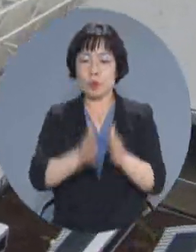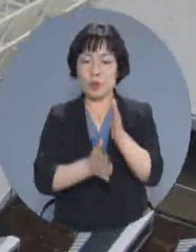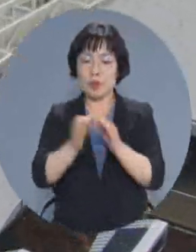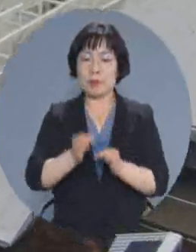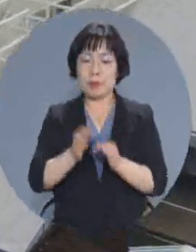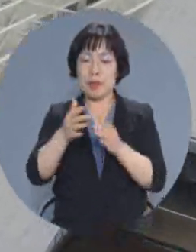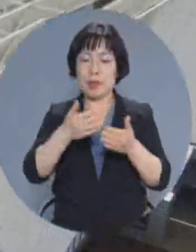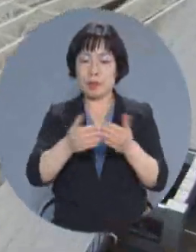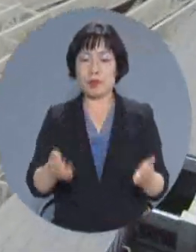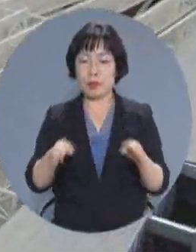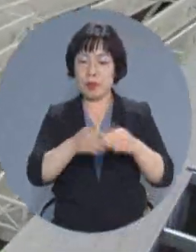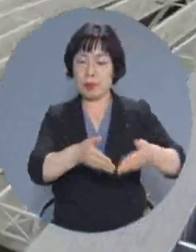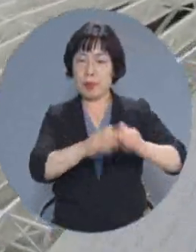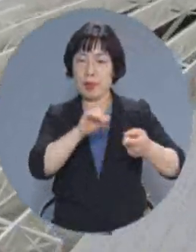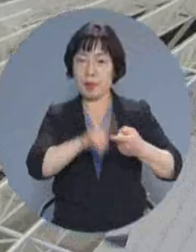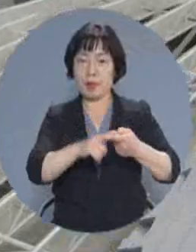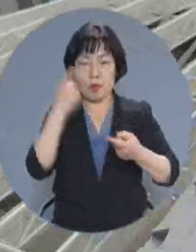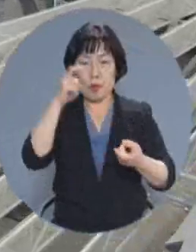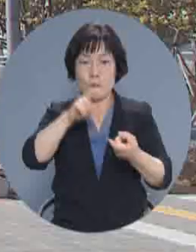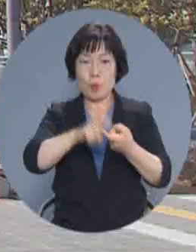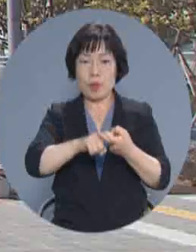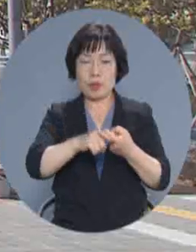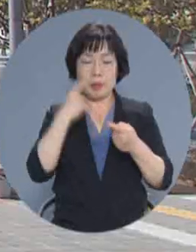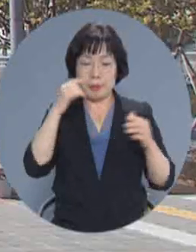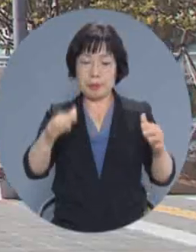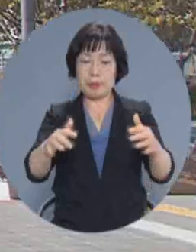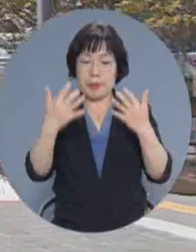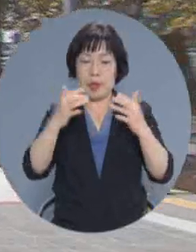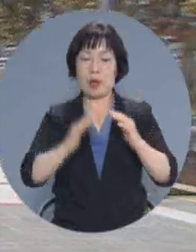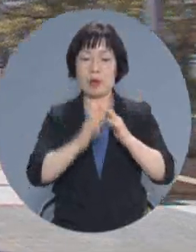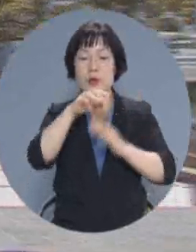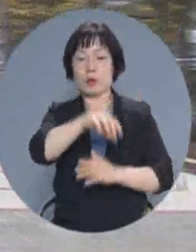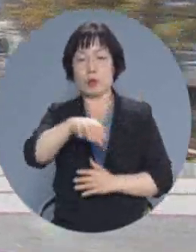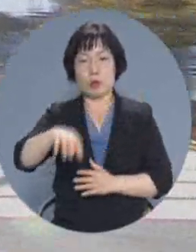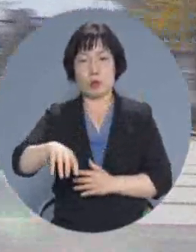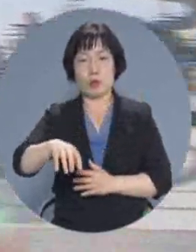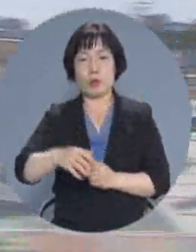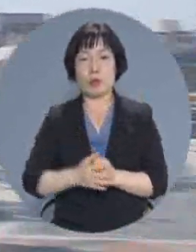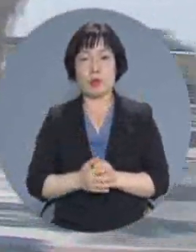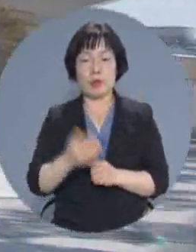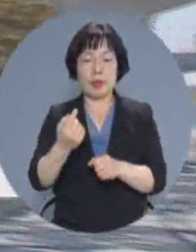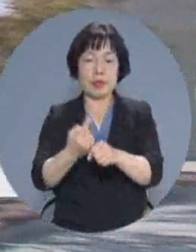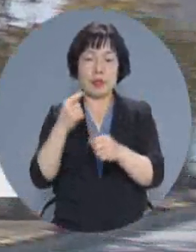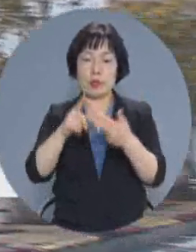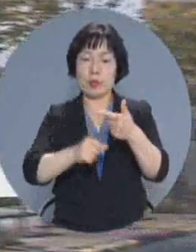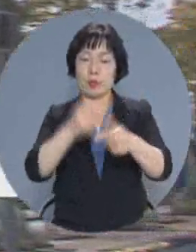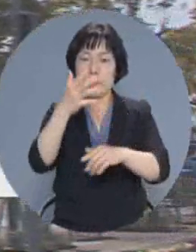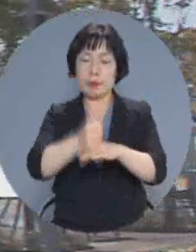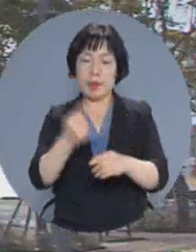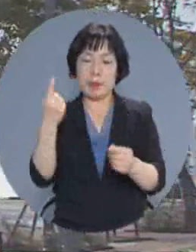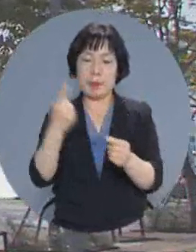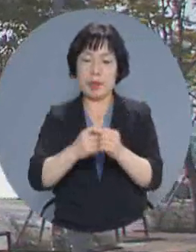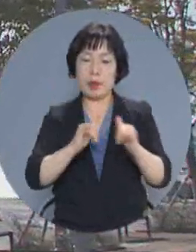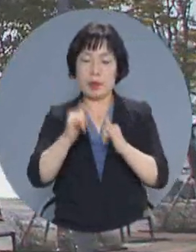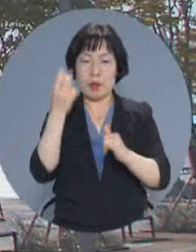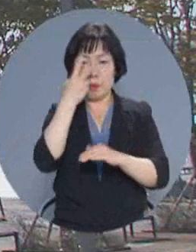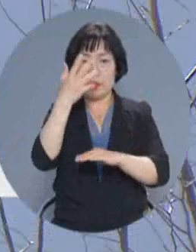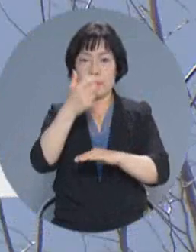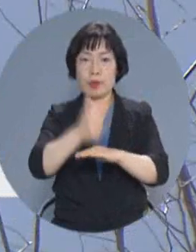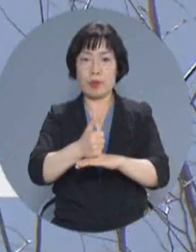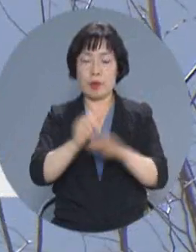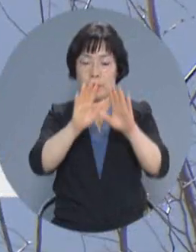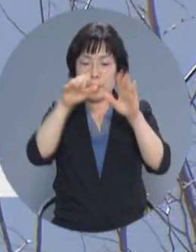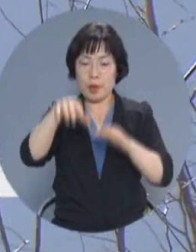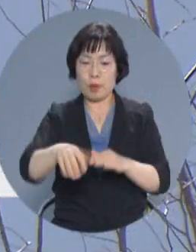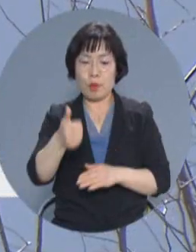여수시립미술관 건립과 관련해 가장 관심을 끌었던 부분은 건립 장소입니다. 지난해 6월 말 1차 설문조사에서는